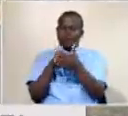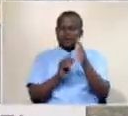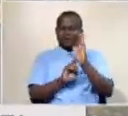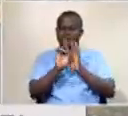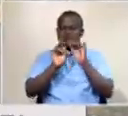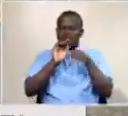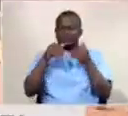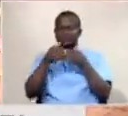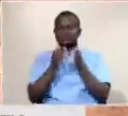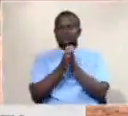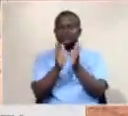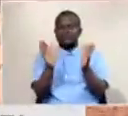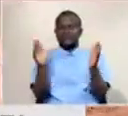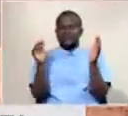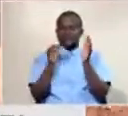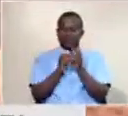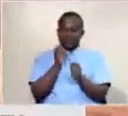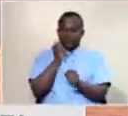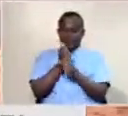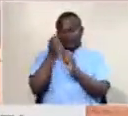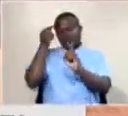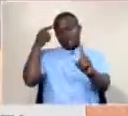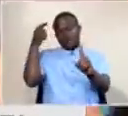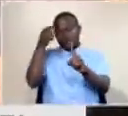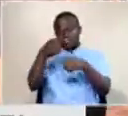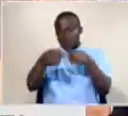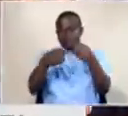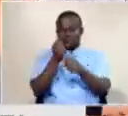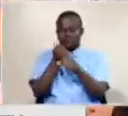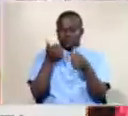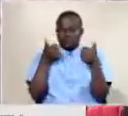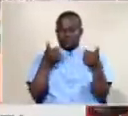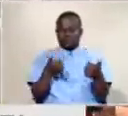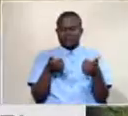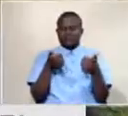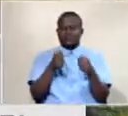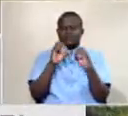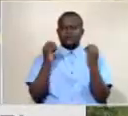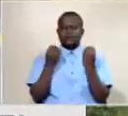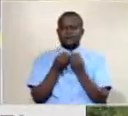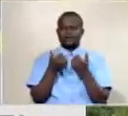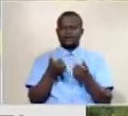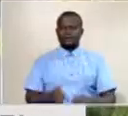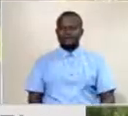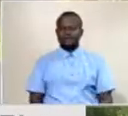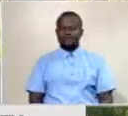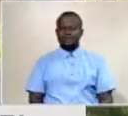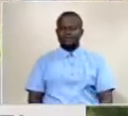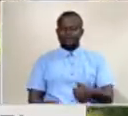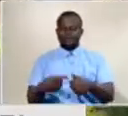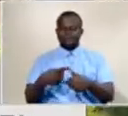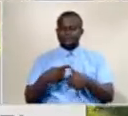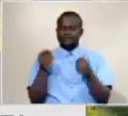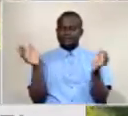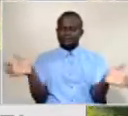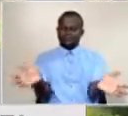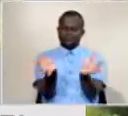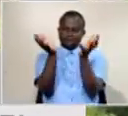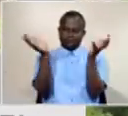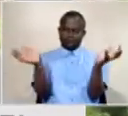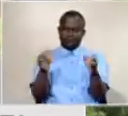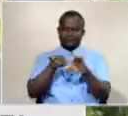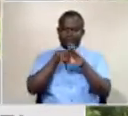iterambere ry'umuturage muri rusange, ariko bukanakorwa hagamije gukomeza kunoza imikorere myiza y'umuryango bwawe. Ingingo ya mbere ni ubukangurambaga